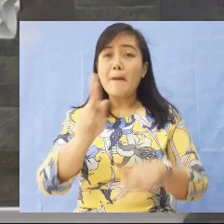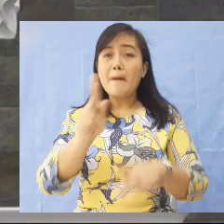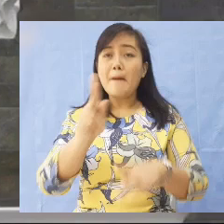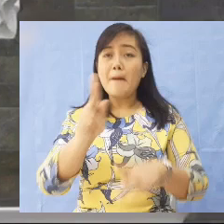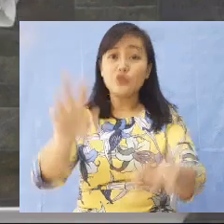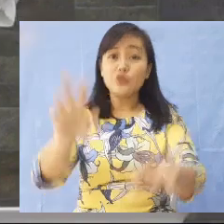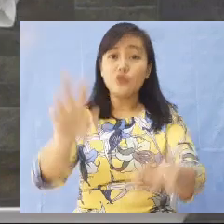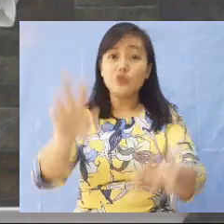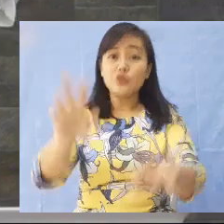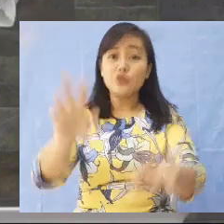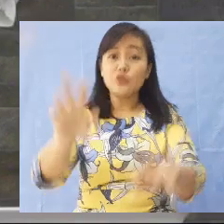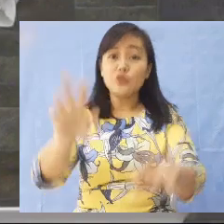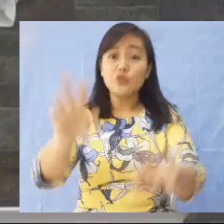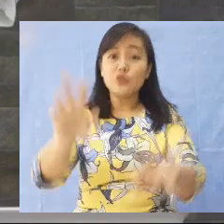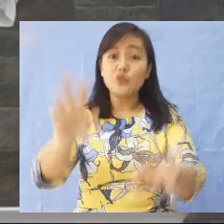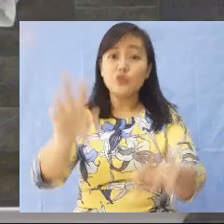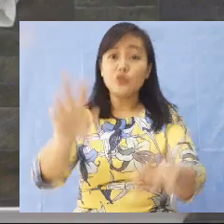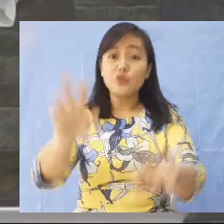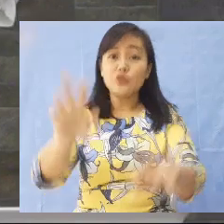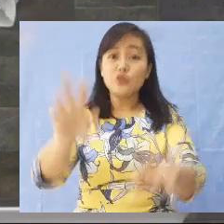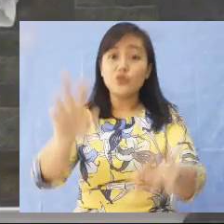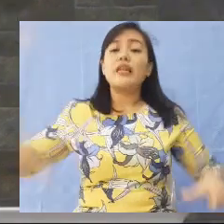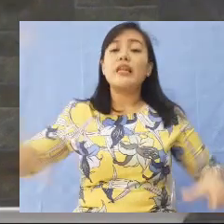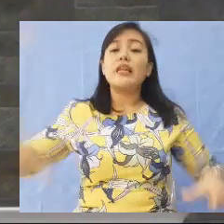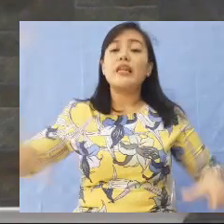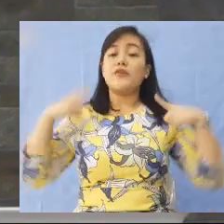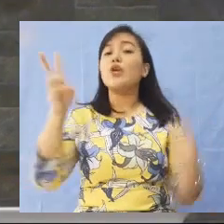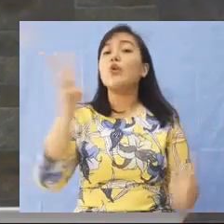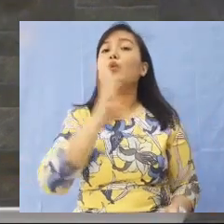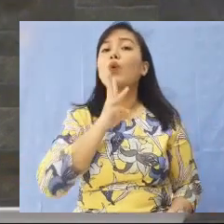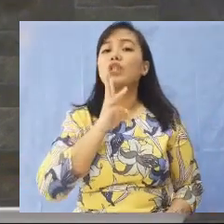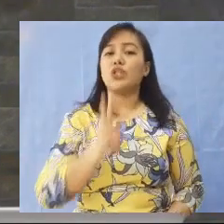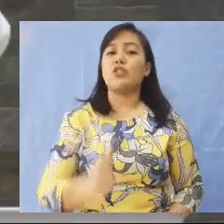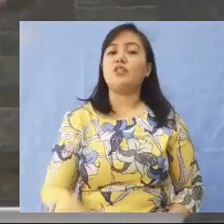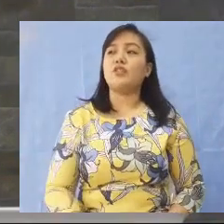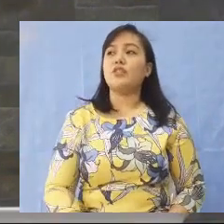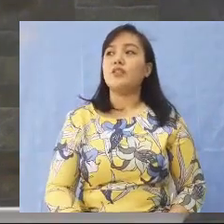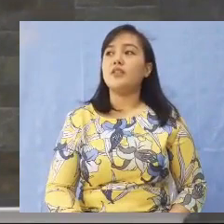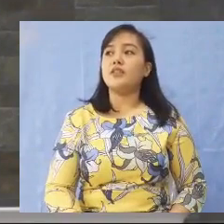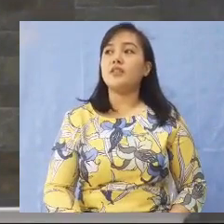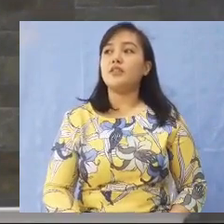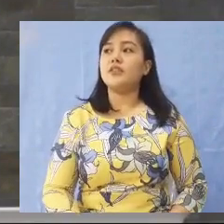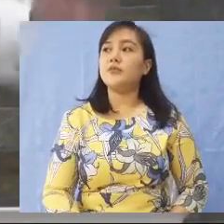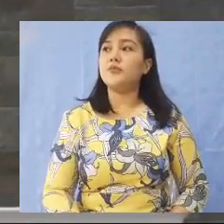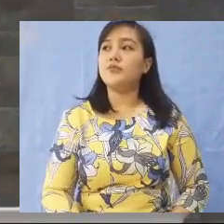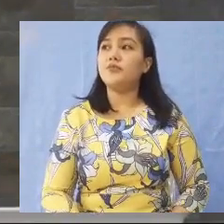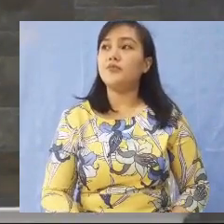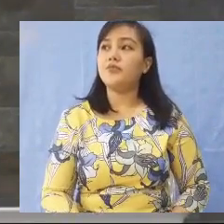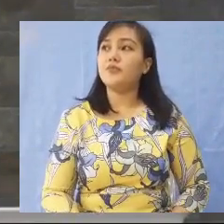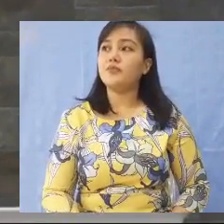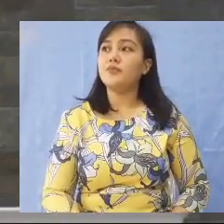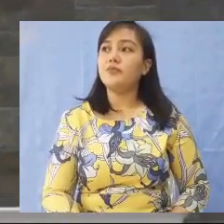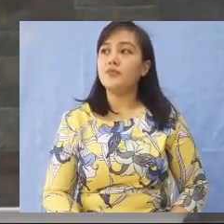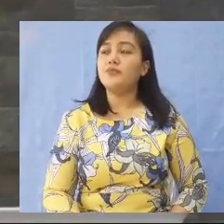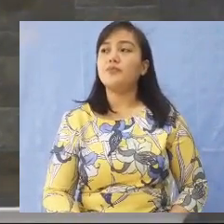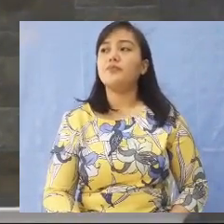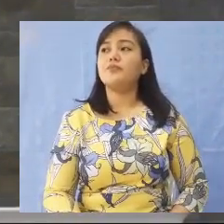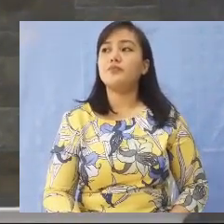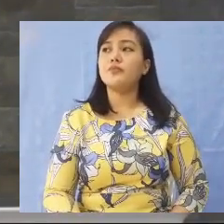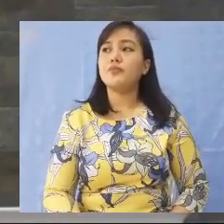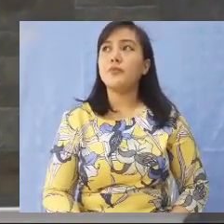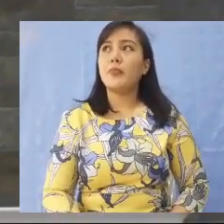crystal clear na tubig mula yan sa iyong mula sa iyong belly, mula sa iyong tiyan, at hindi ka na mangangailangan